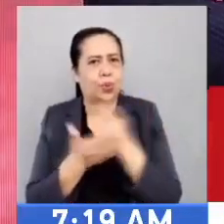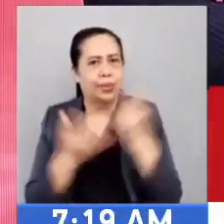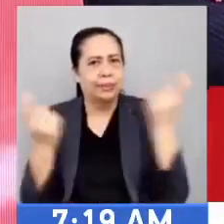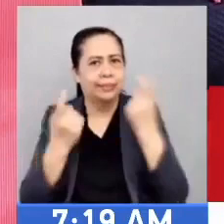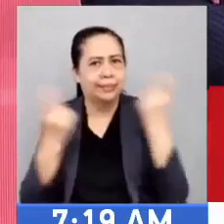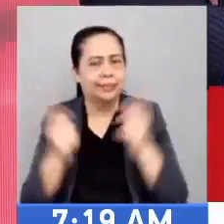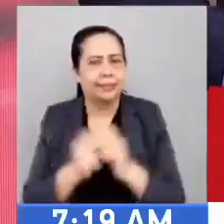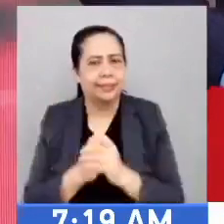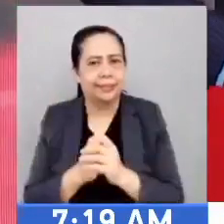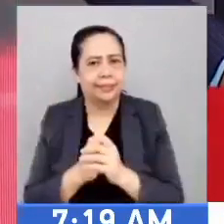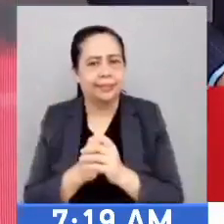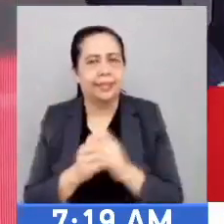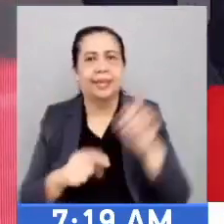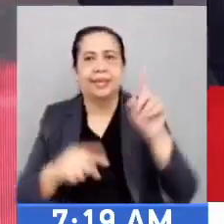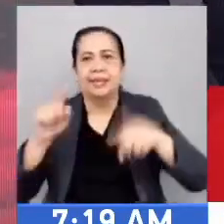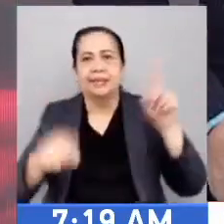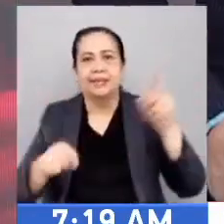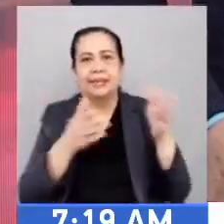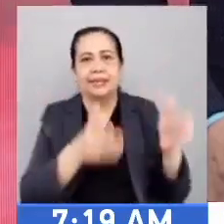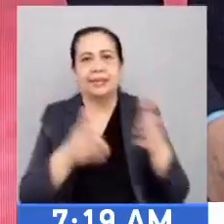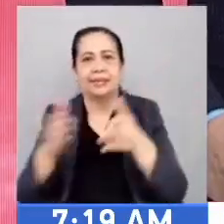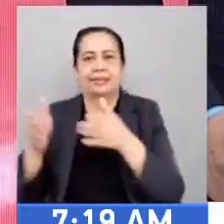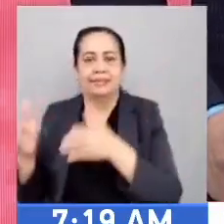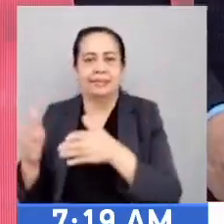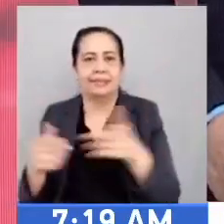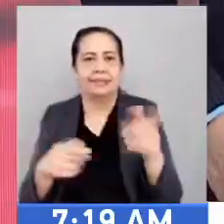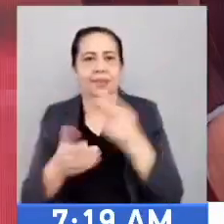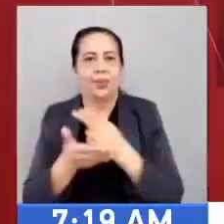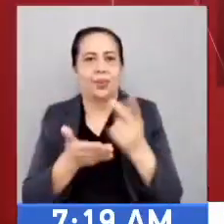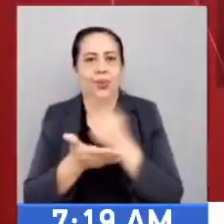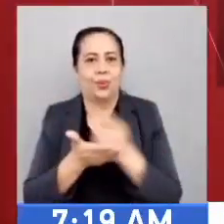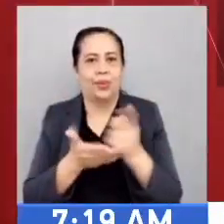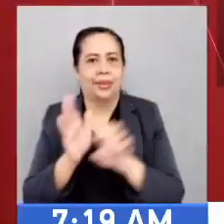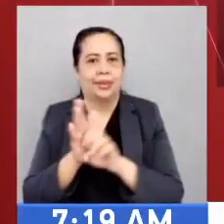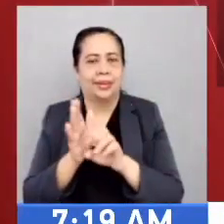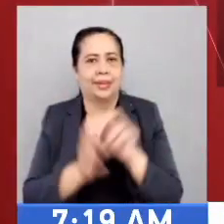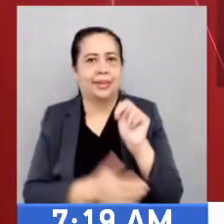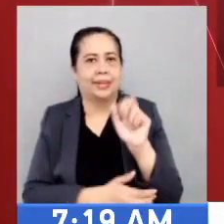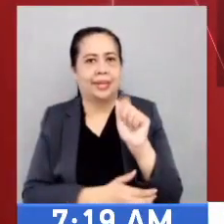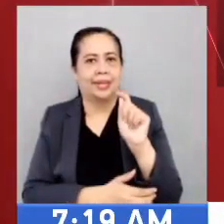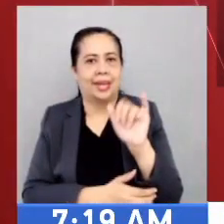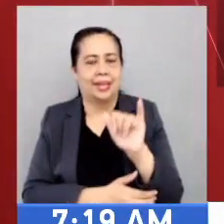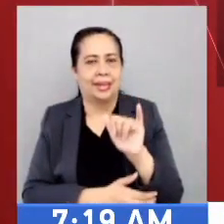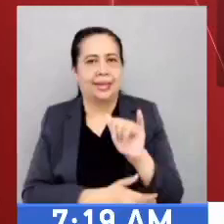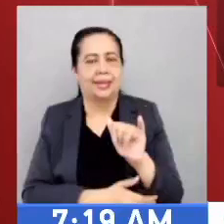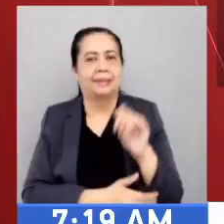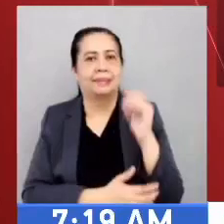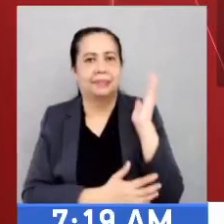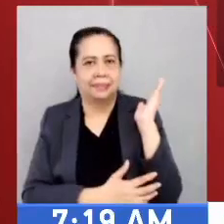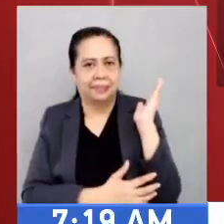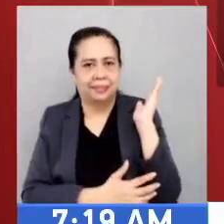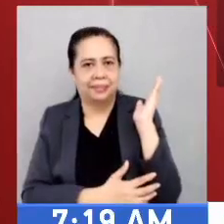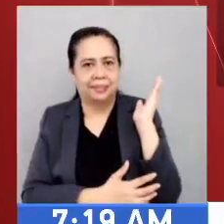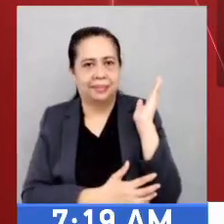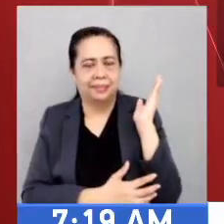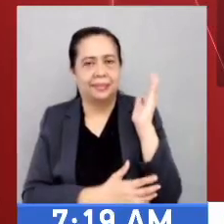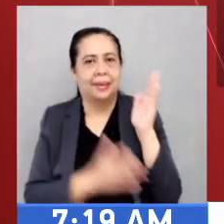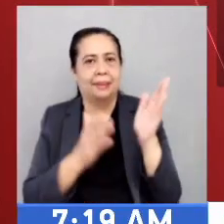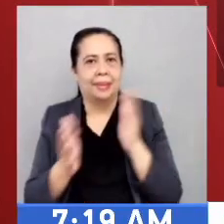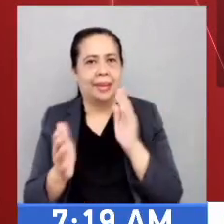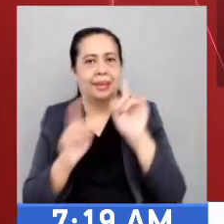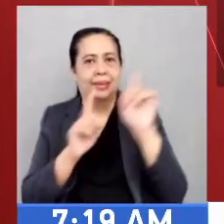Maris, iba-ibang plano ng mga kapuso natin sa Holy Week gaya ni Natalie Geminiano at Jason Ruiz. Planong magbisita iglesia